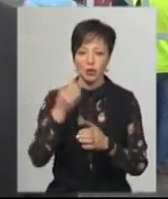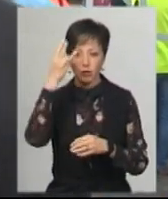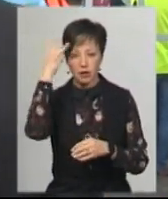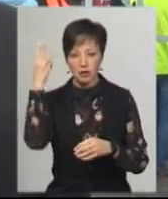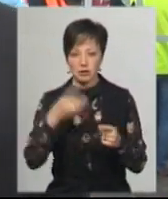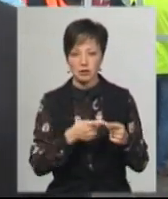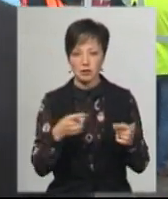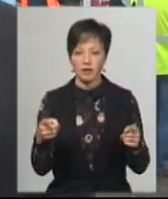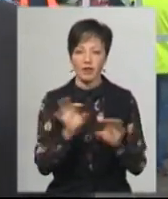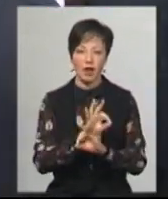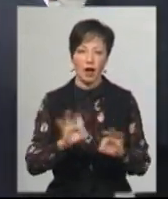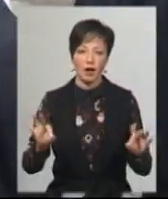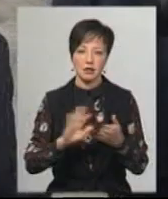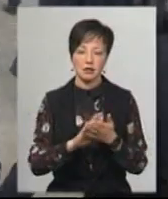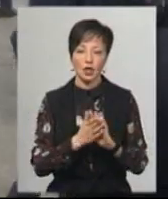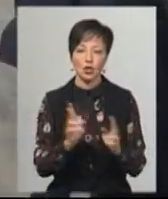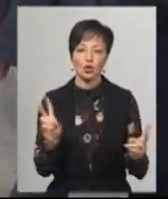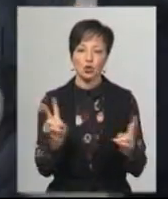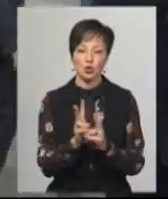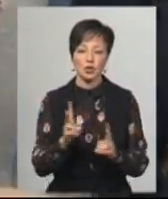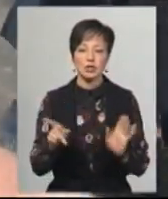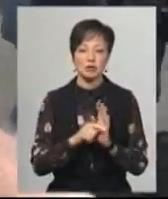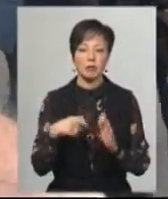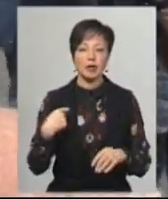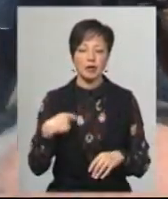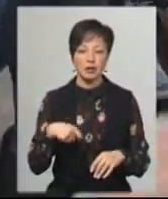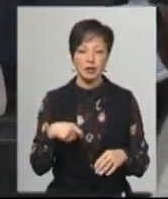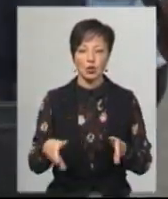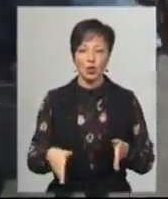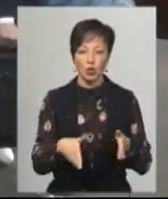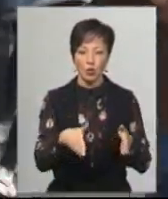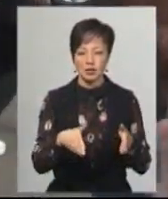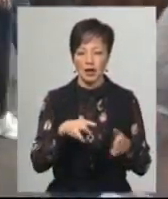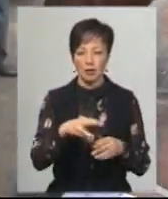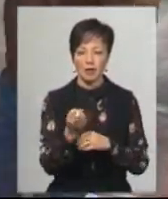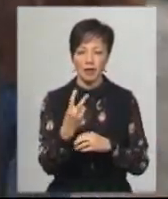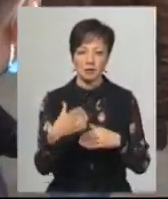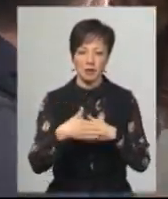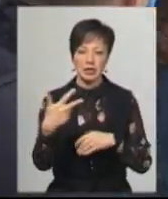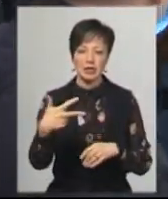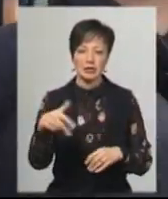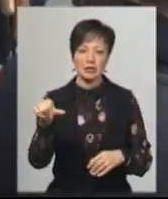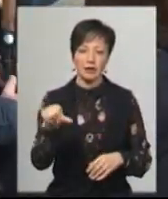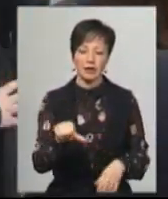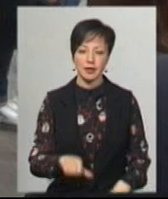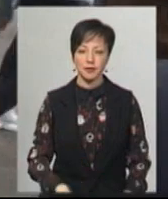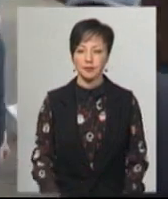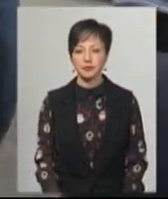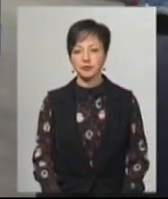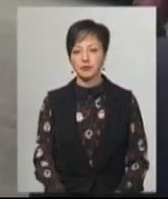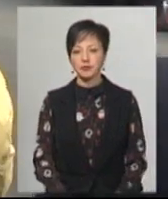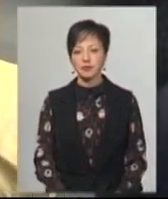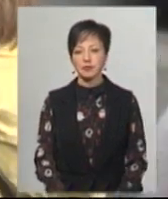привезти її в ідеальний стан. Зустріч з президентом на дорозі М-12 тривала близько 30 хвилин. Анастасія Збродова, Іван Мовчан. Новини